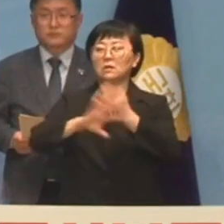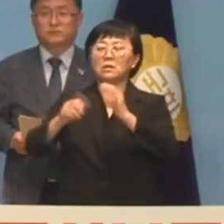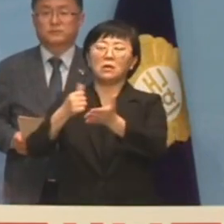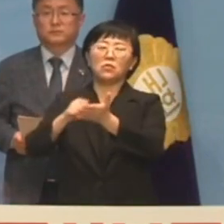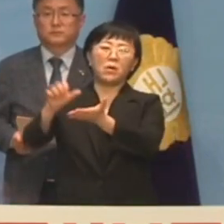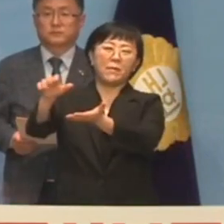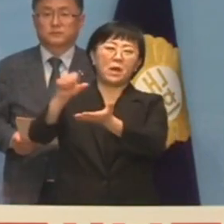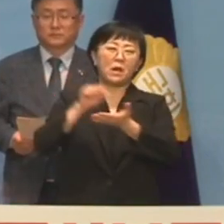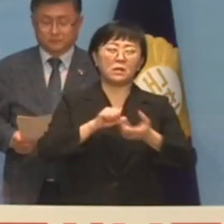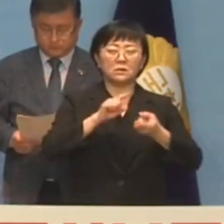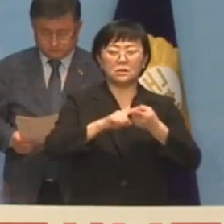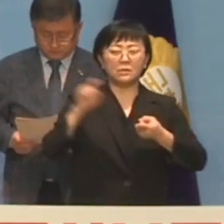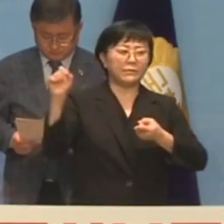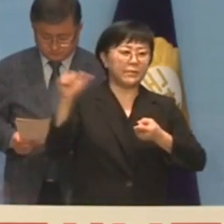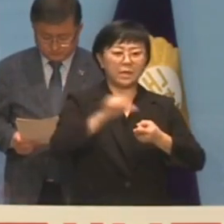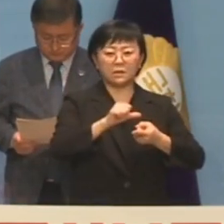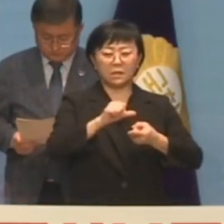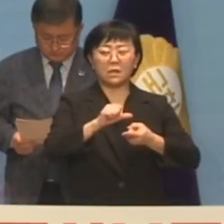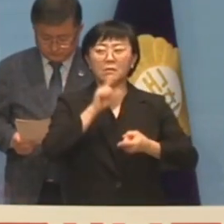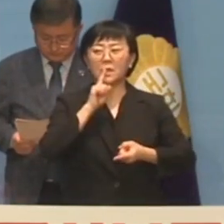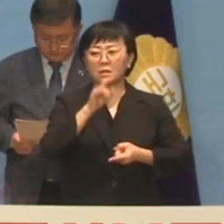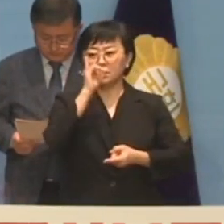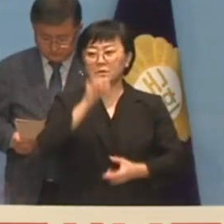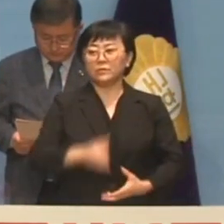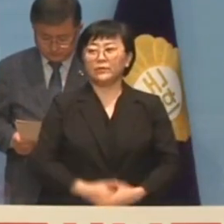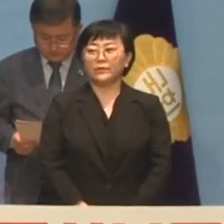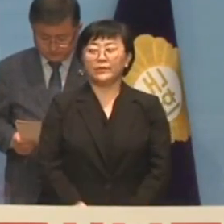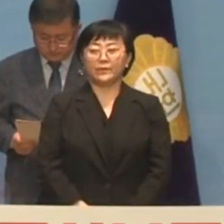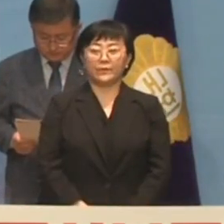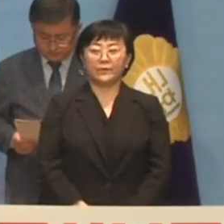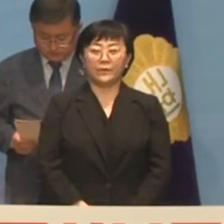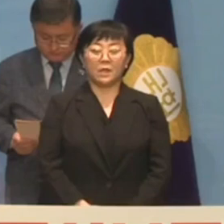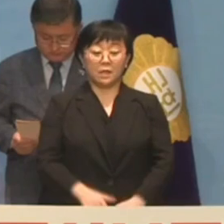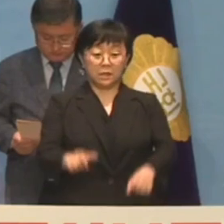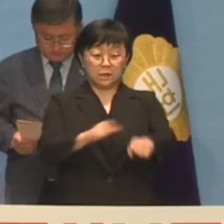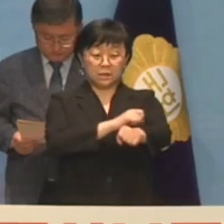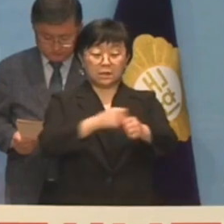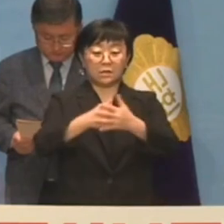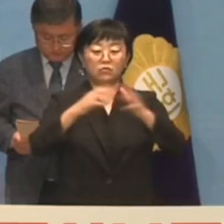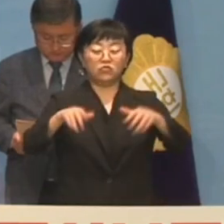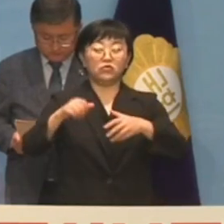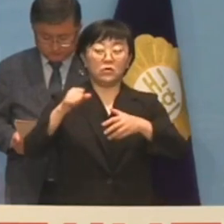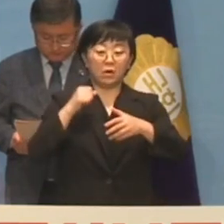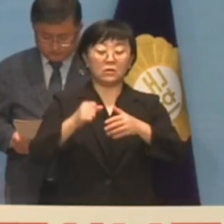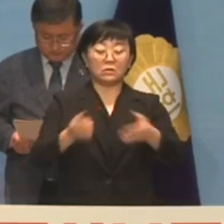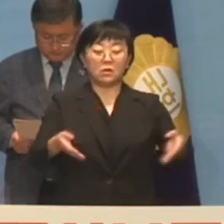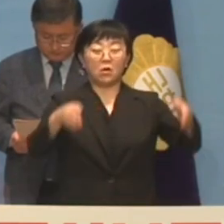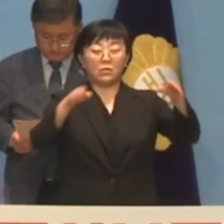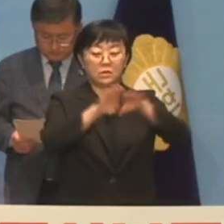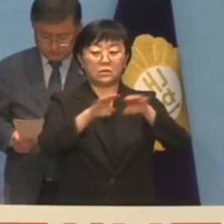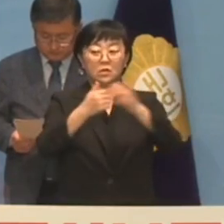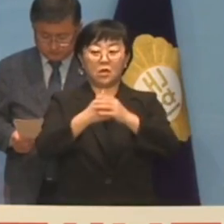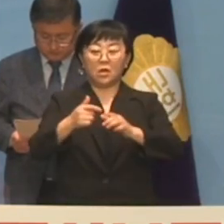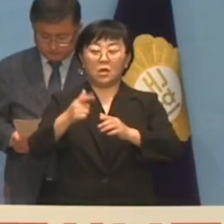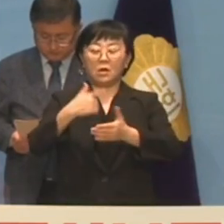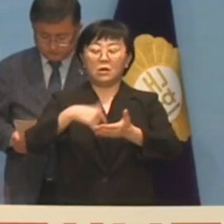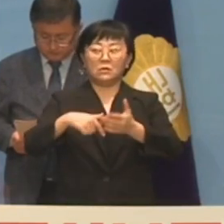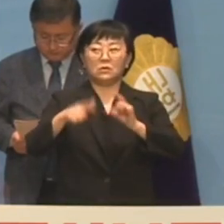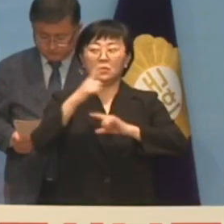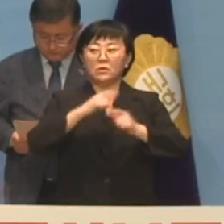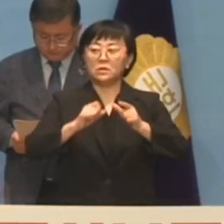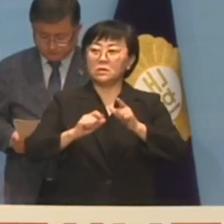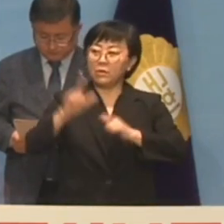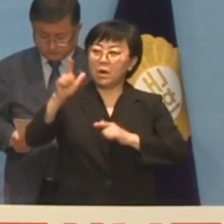빠른 속도로 가속화될 것이 불보듯 뻔하다. 특히 풍력설비 중에서 부가가치 비중이 가장